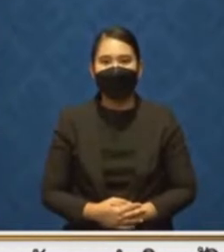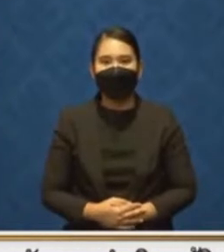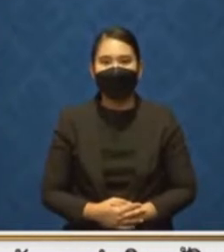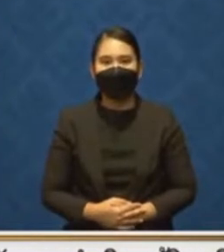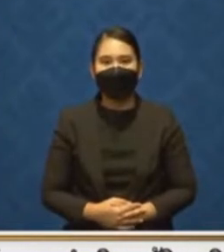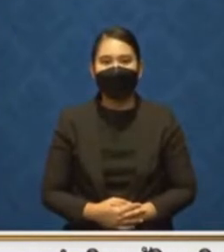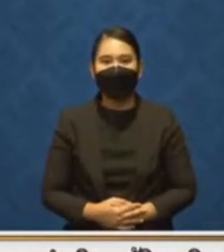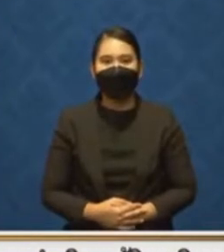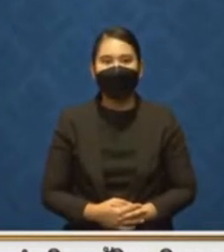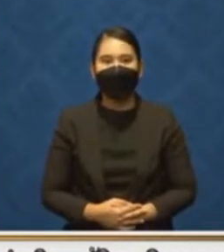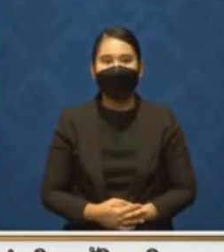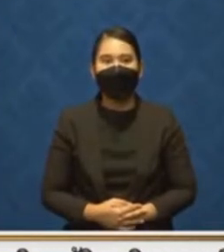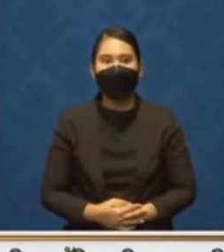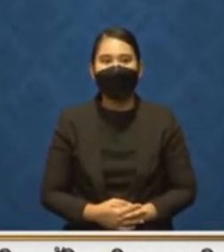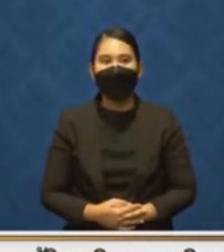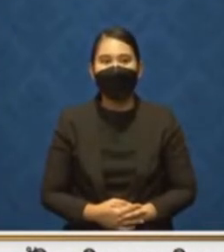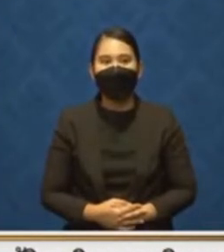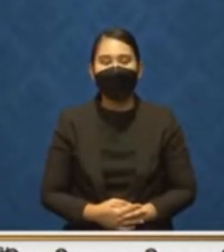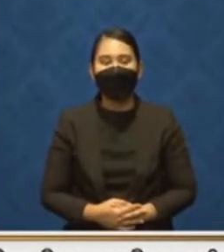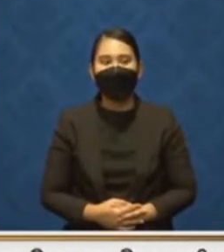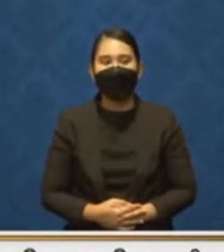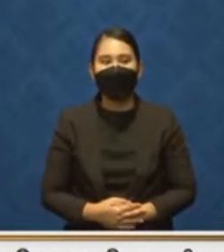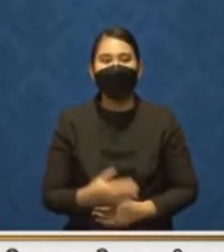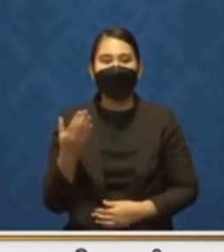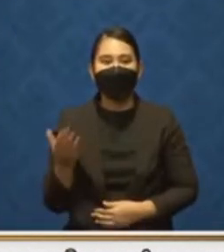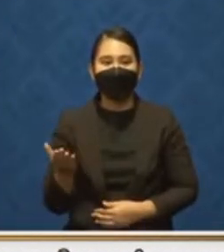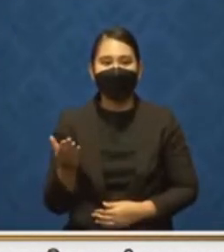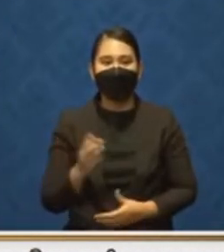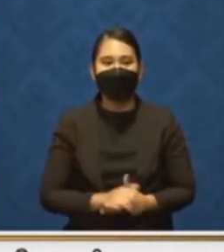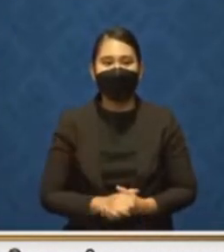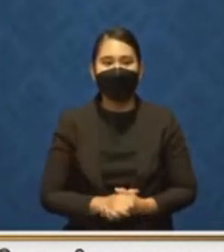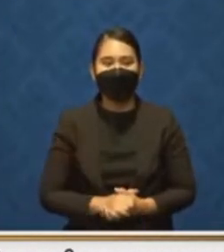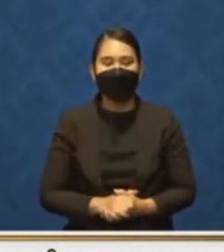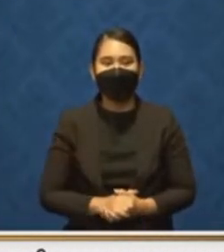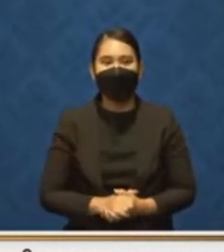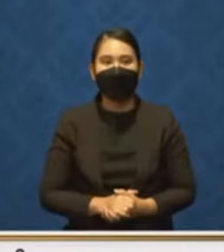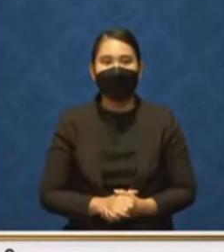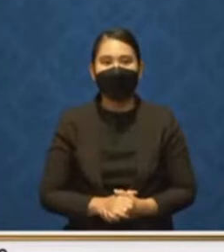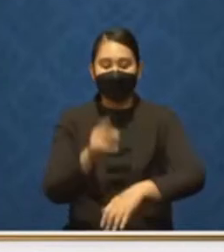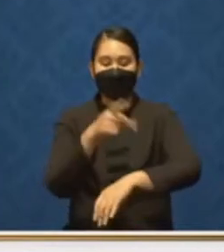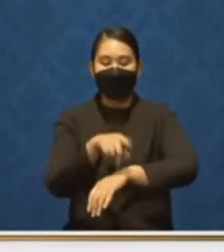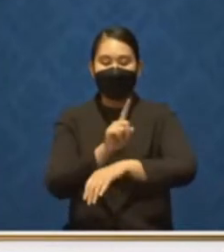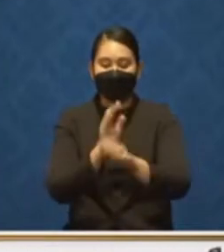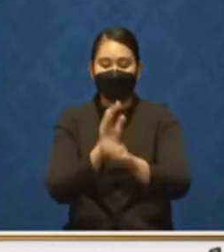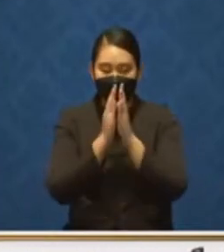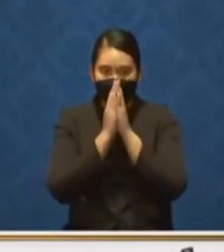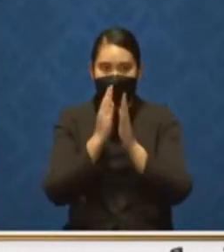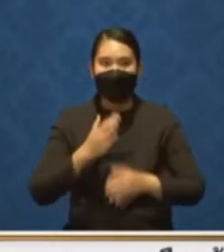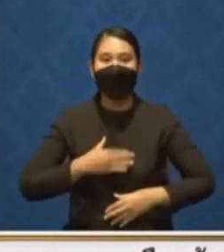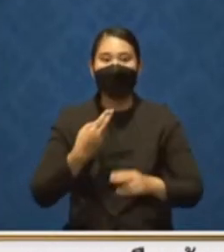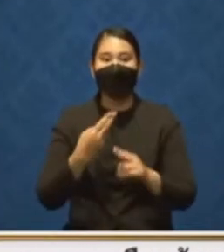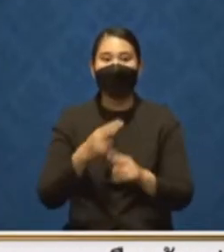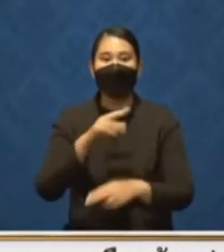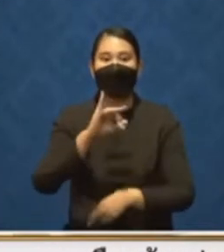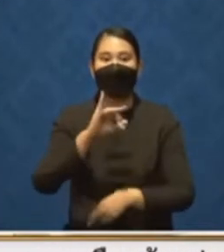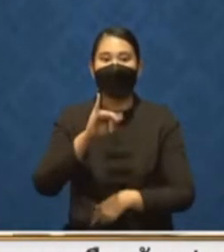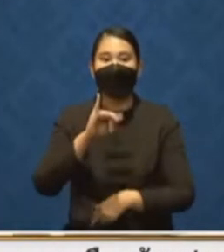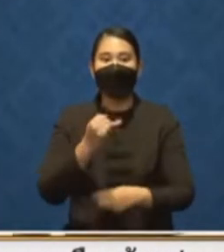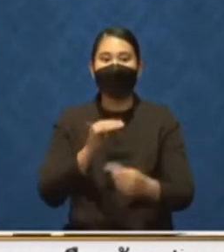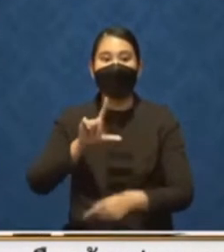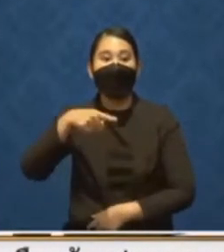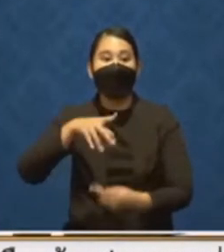ท่านจุลภาคขอเชิญครับท่านประธานที่รบกรมจุลทรรศน์อมรวิวัฒน์เพื่อไทย